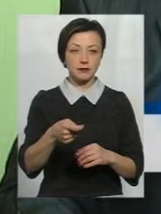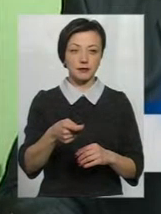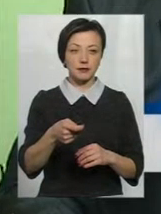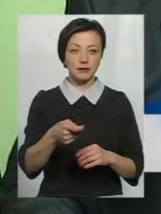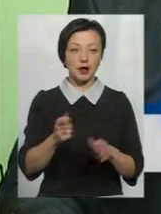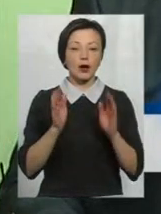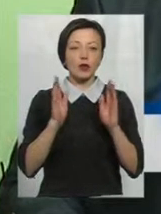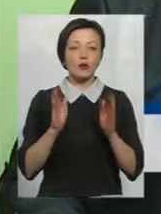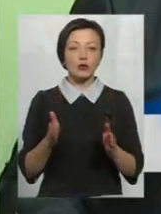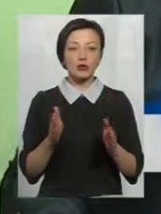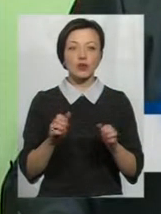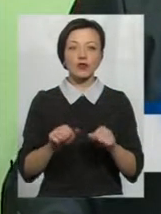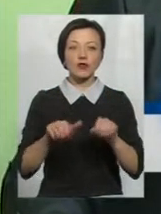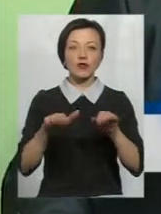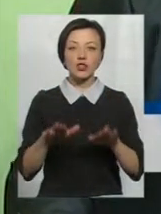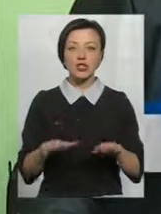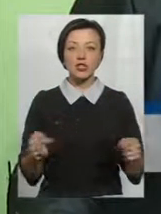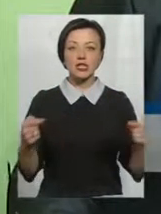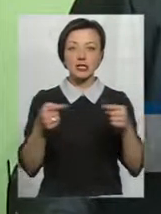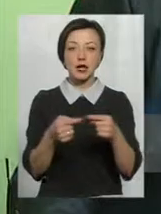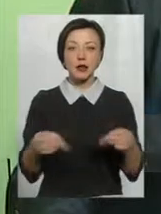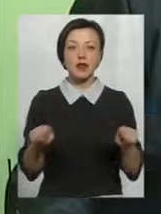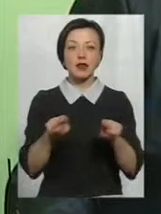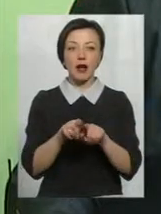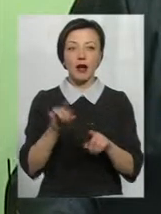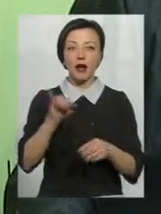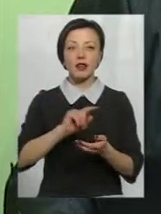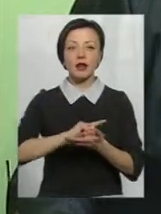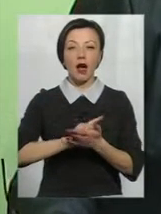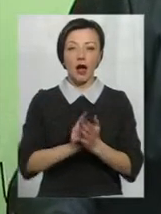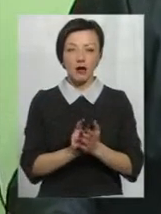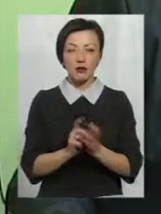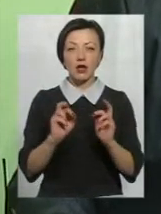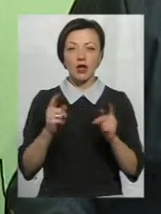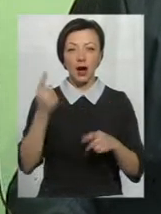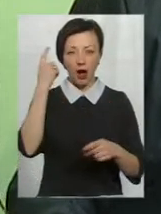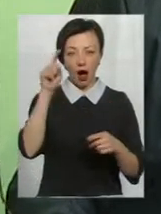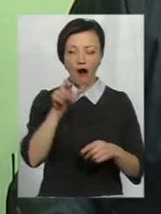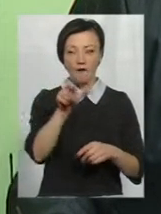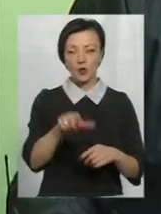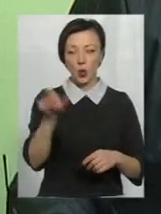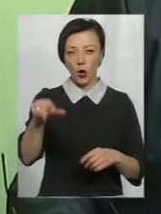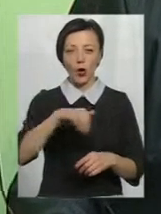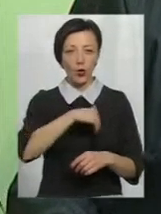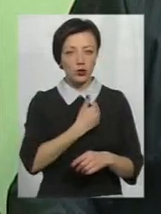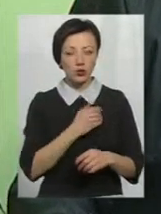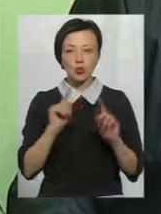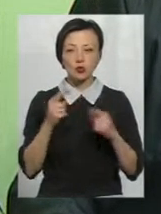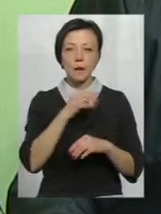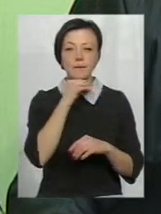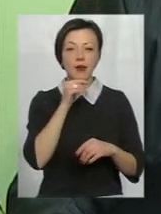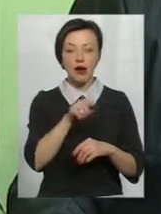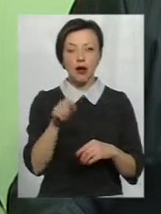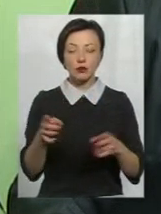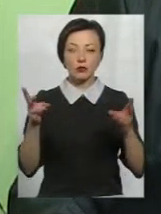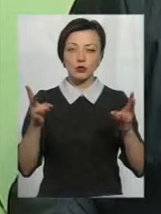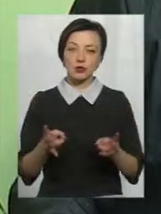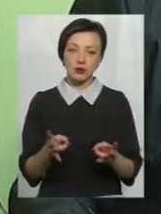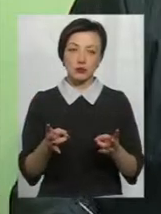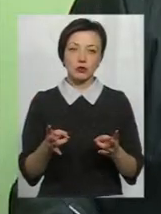будуть вирішені саме так і негайно, як автори петиції хочуть, тому що набагато з них потрібно,